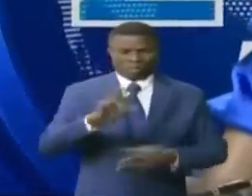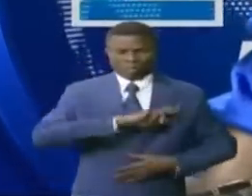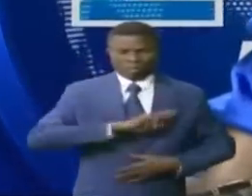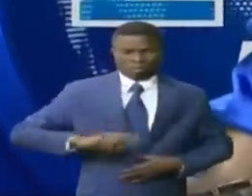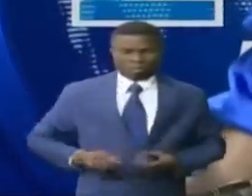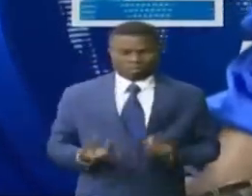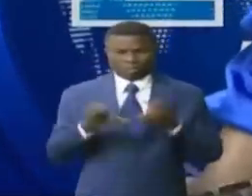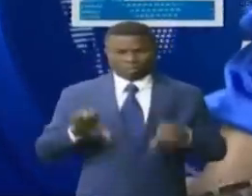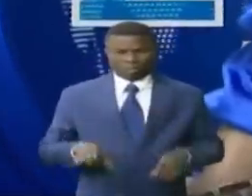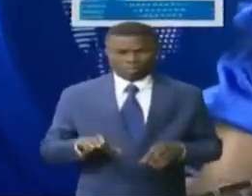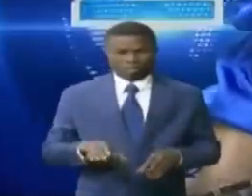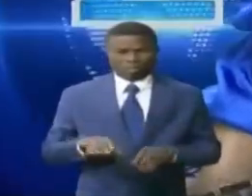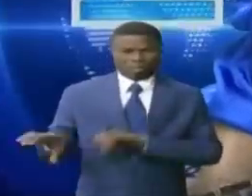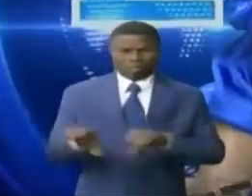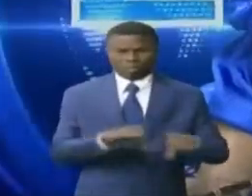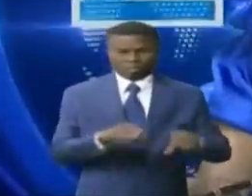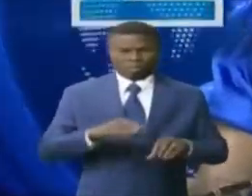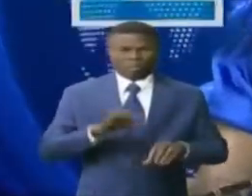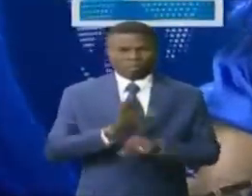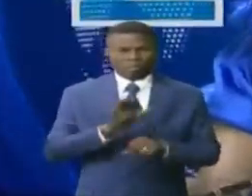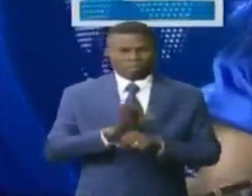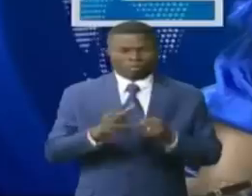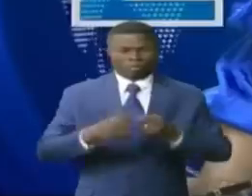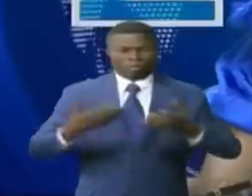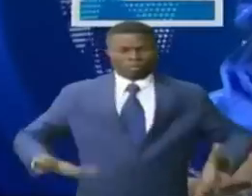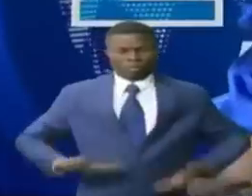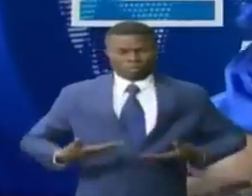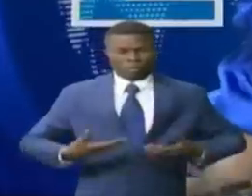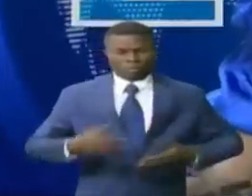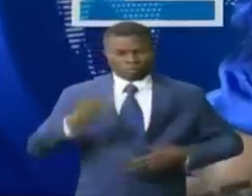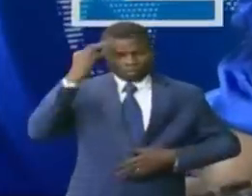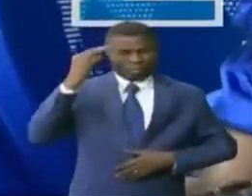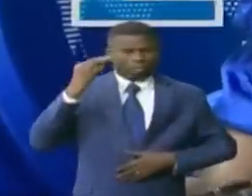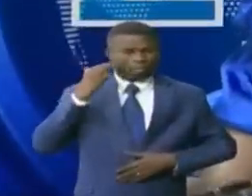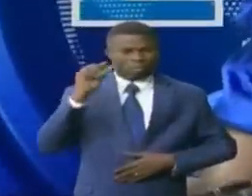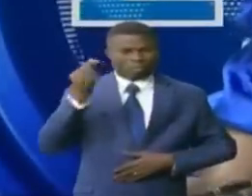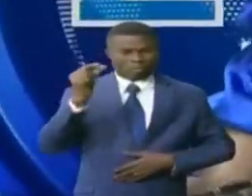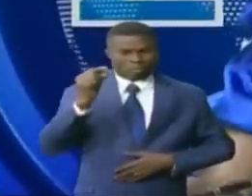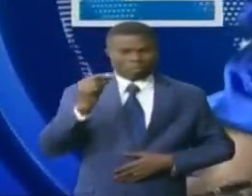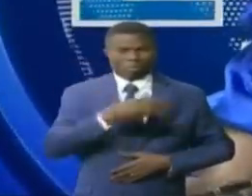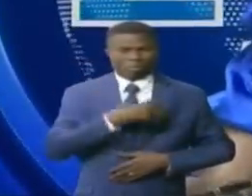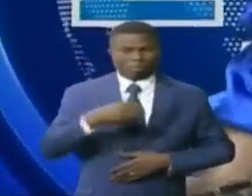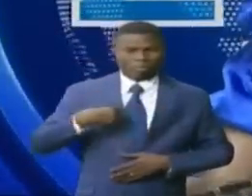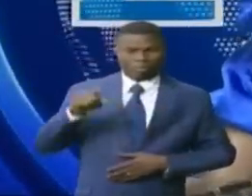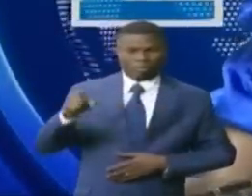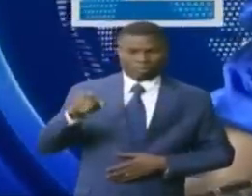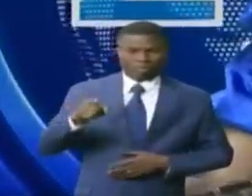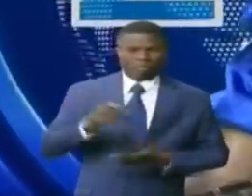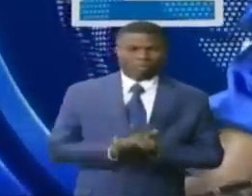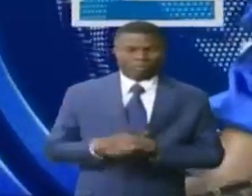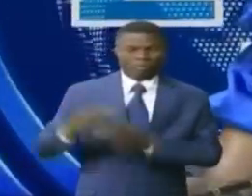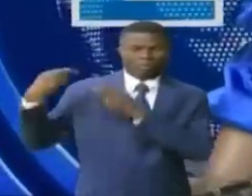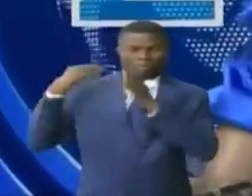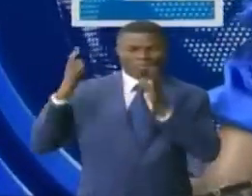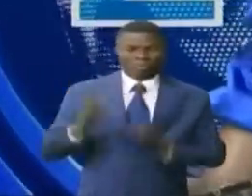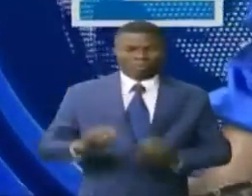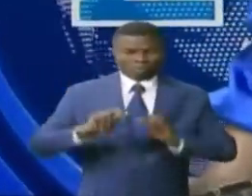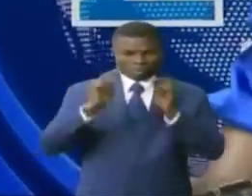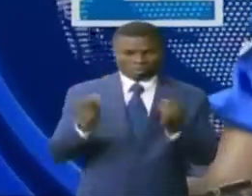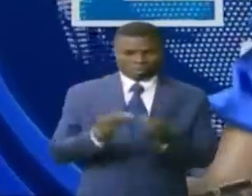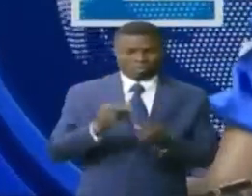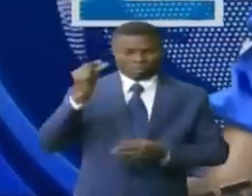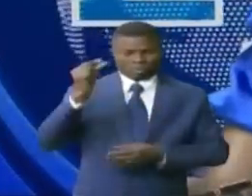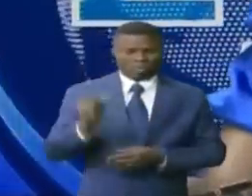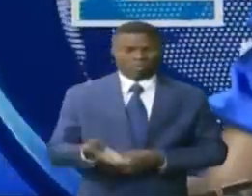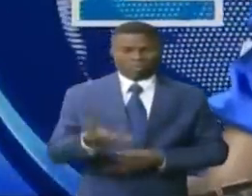démocratique du Congo. Une action saluée à juste titre par la ministre des Mines Antoinette Samba Kalamba et les responsables des structures du ministère